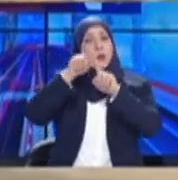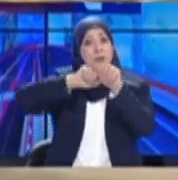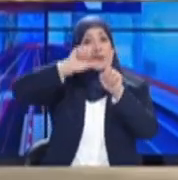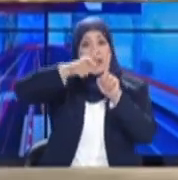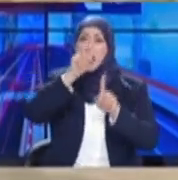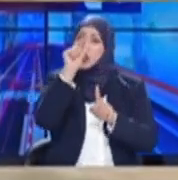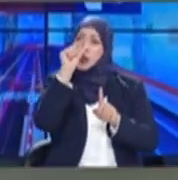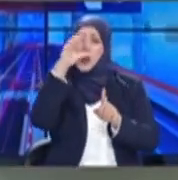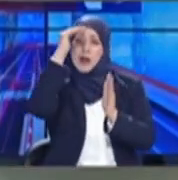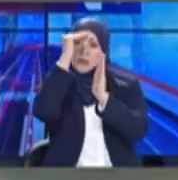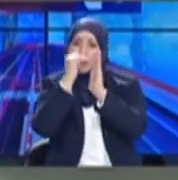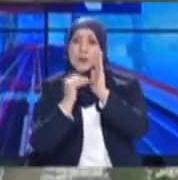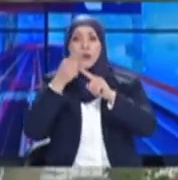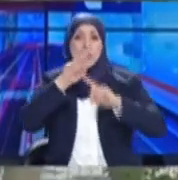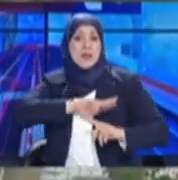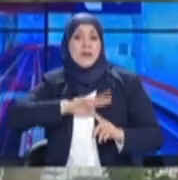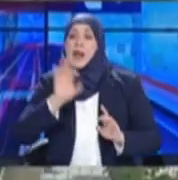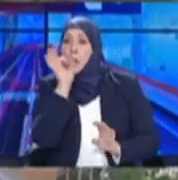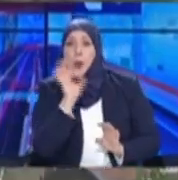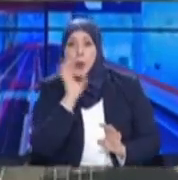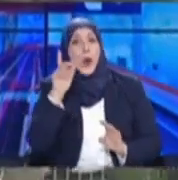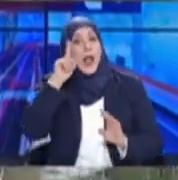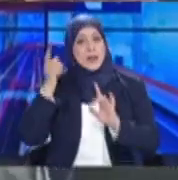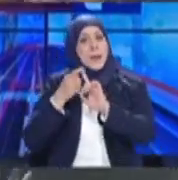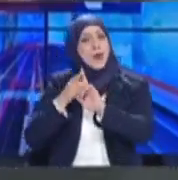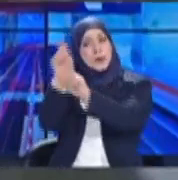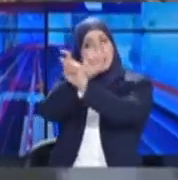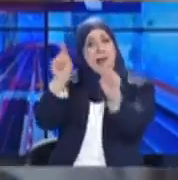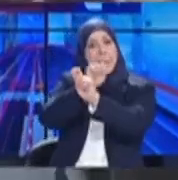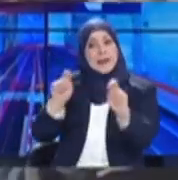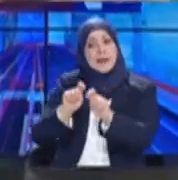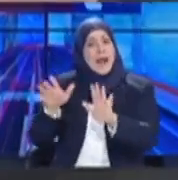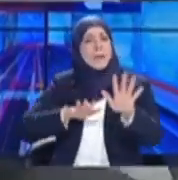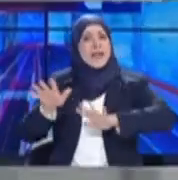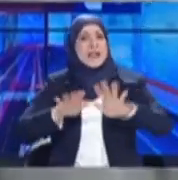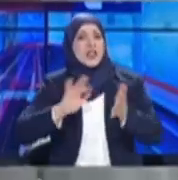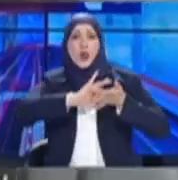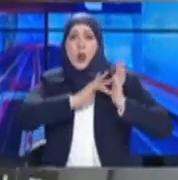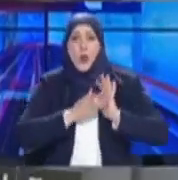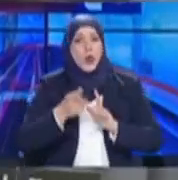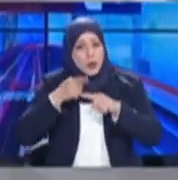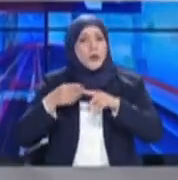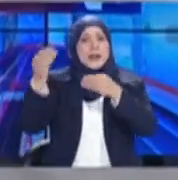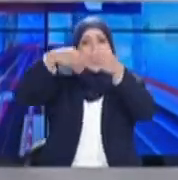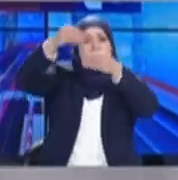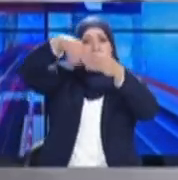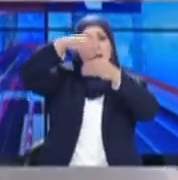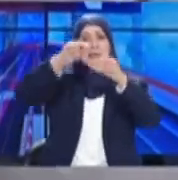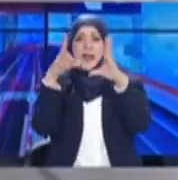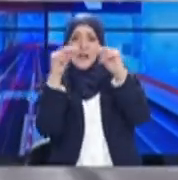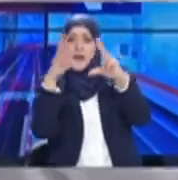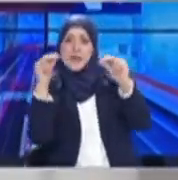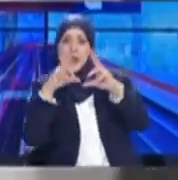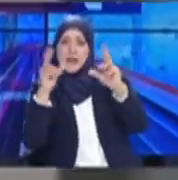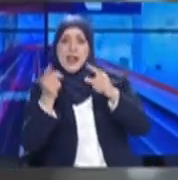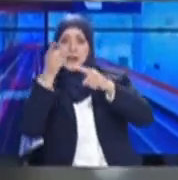التغطيه الصحيه وهم المطالبين بالالتزام بالتدابير الاستثنائيه والتكثيف من حملات النظافه والتعقيم